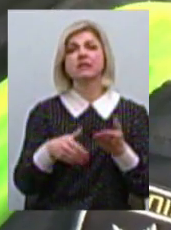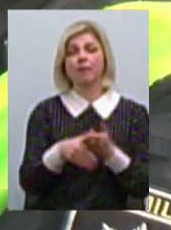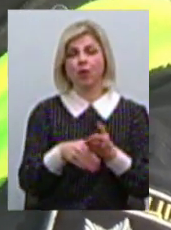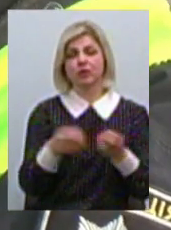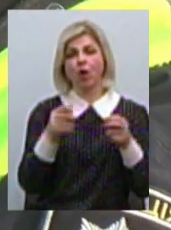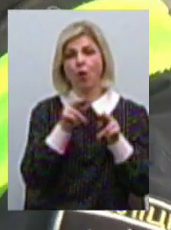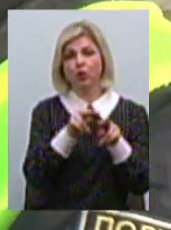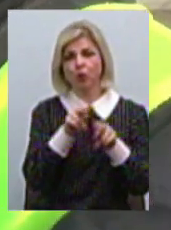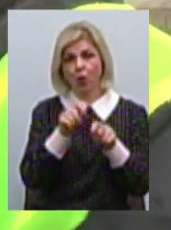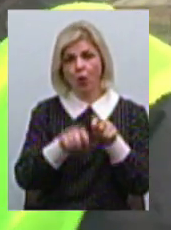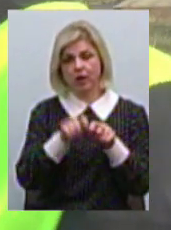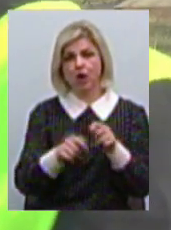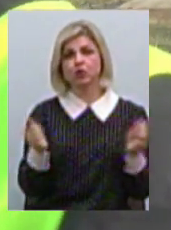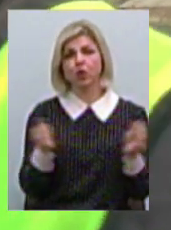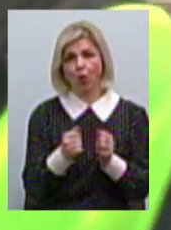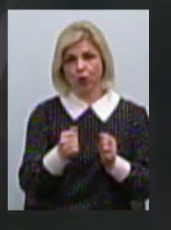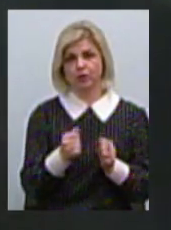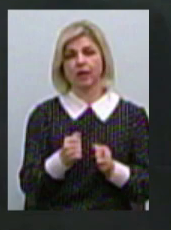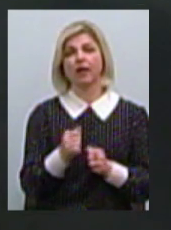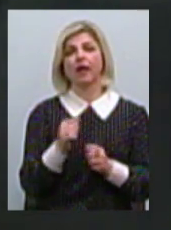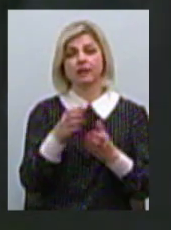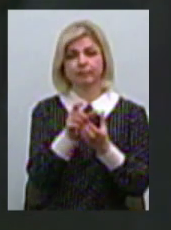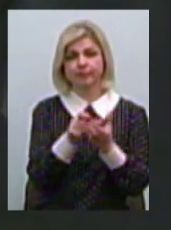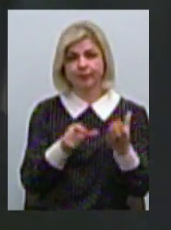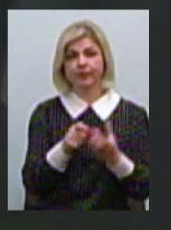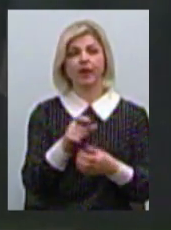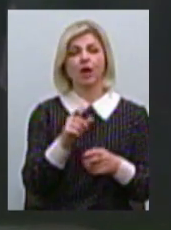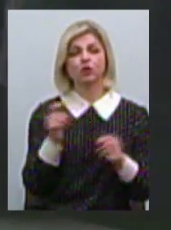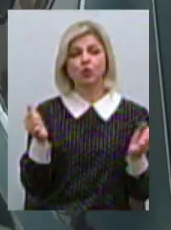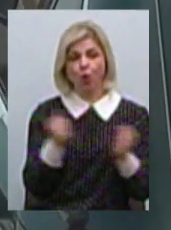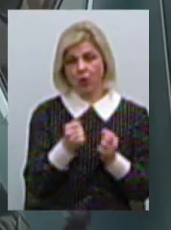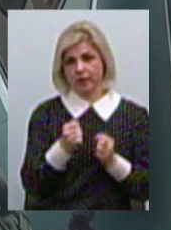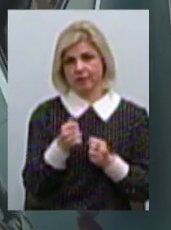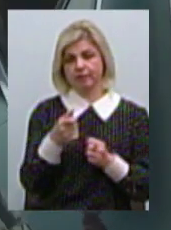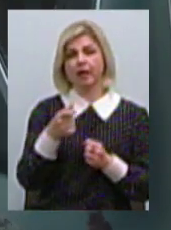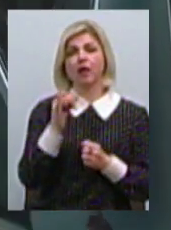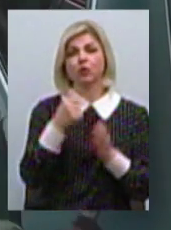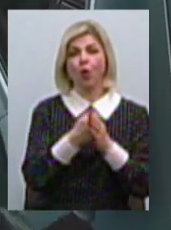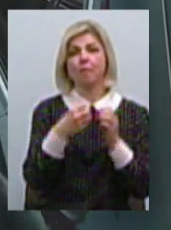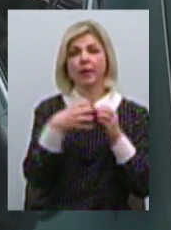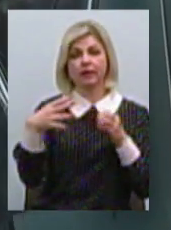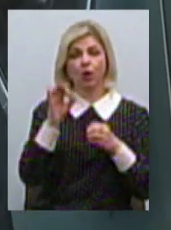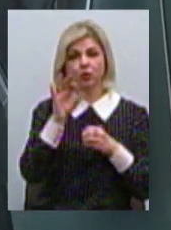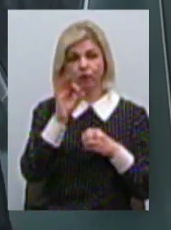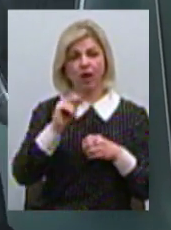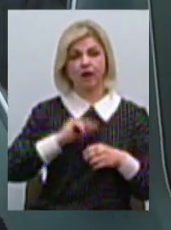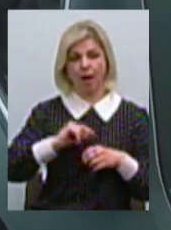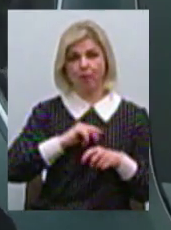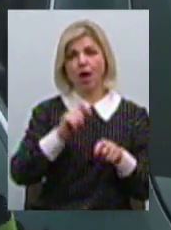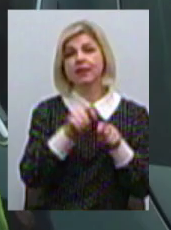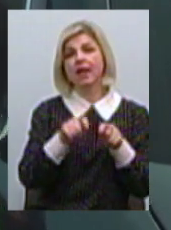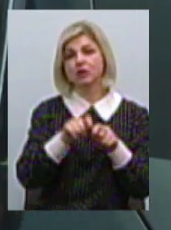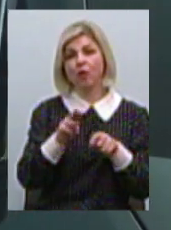дотриманням водіями встановлених швидкісних режимів, пристрої вимірювання швидкості трука. До 15 жовтня працювали в тестовому режимі.